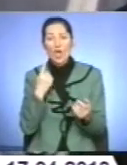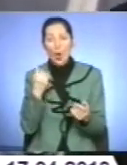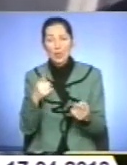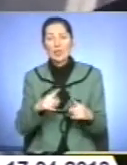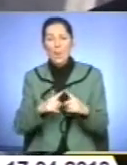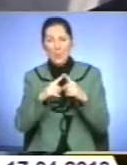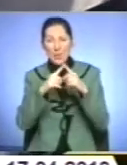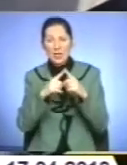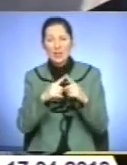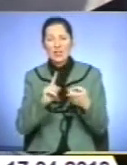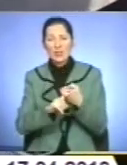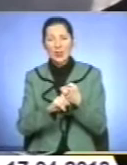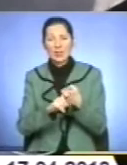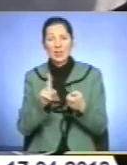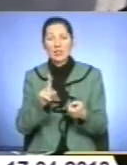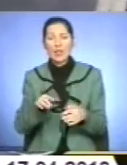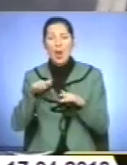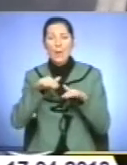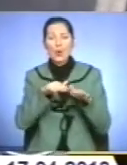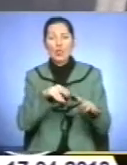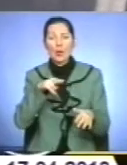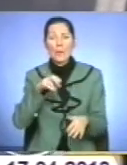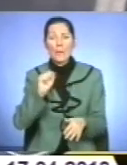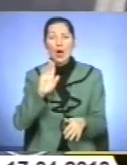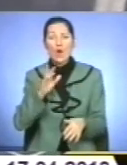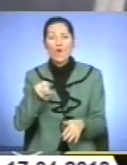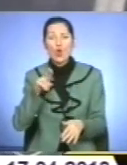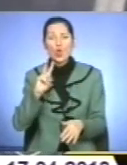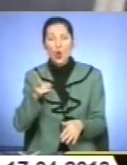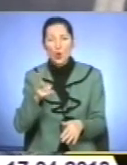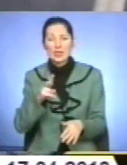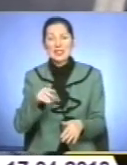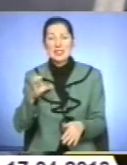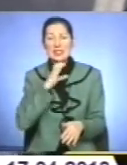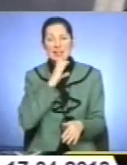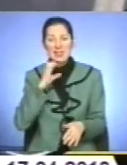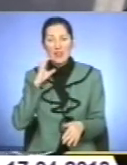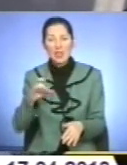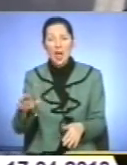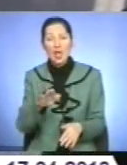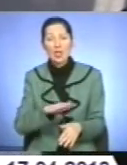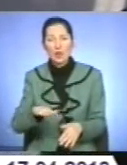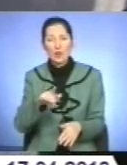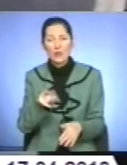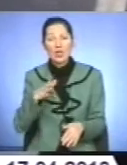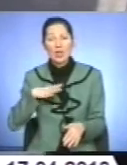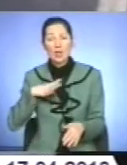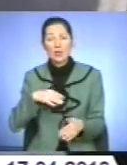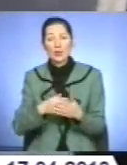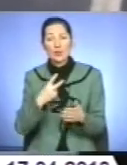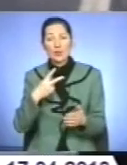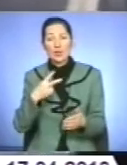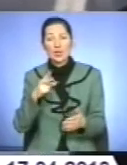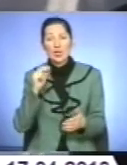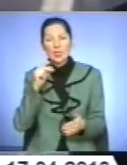зв'язаний з проходженням паводка з северних територій. Він чекається десь в 20-х числах